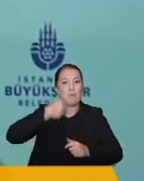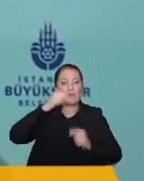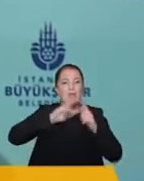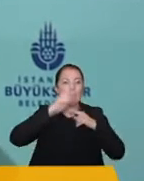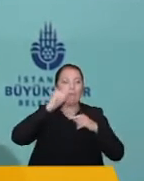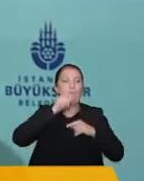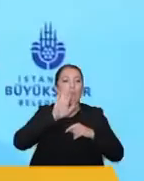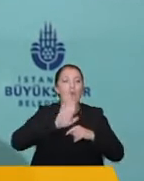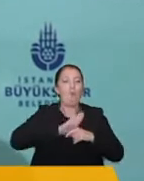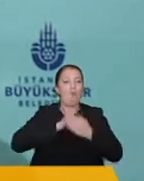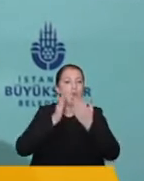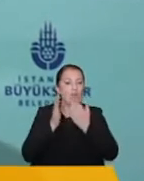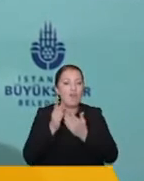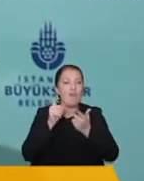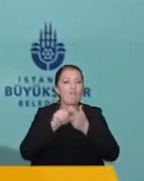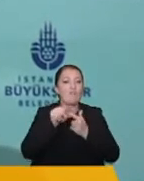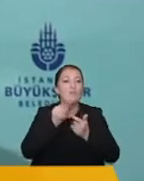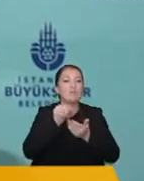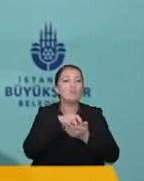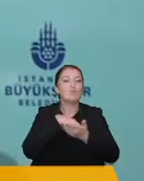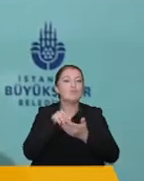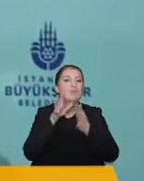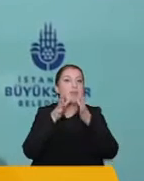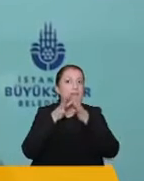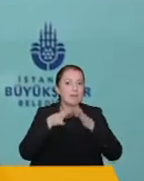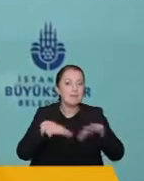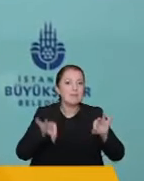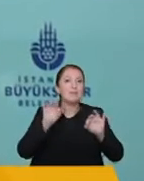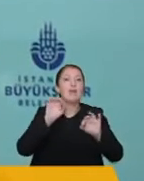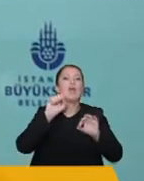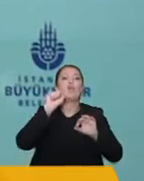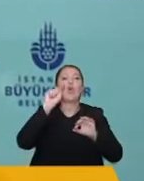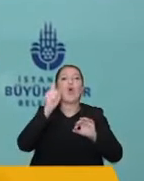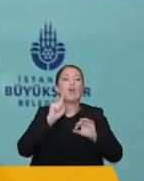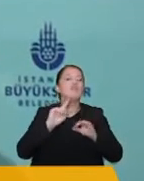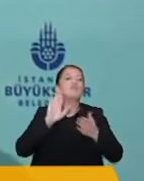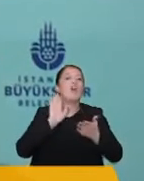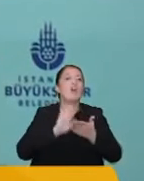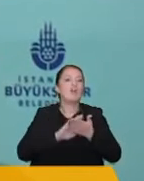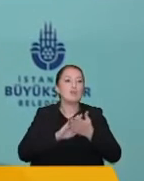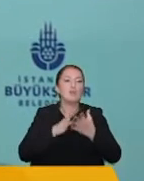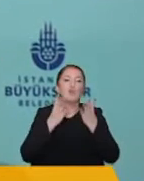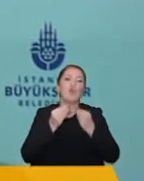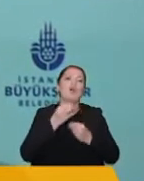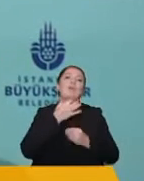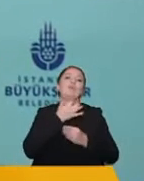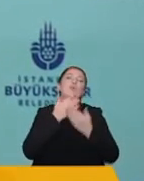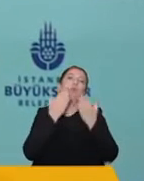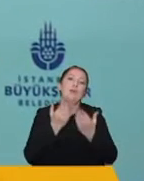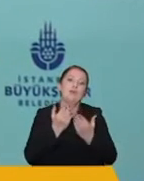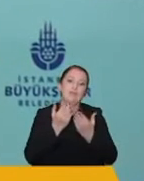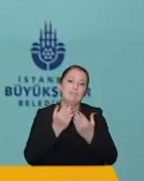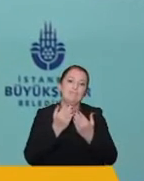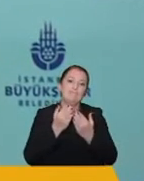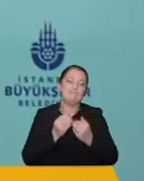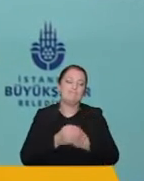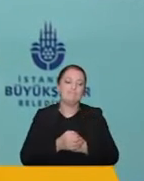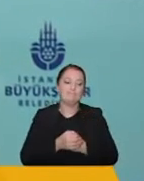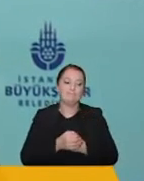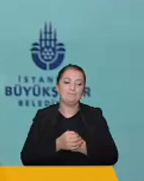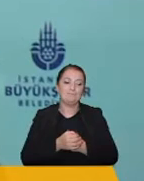İmamoğlu'na ve bu bütçeyi hazırlayan yönetici arkadaşlarıma çok teşekkür ediyorum. Sağ olsunlar, var